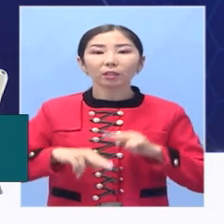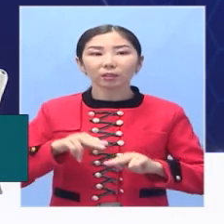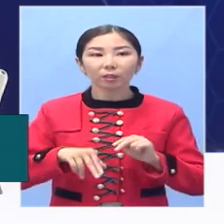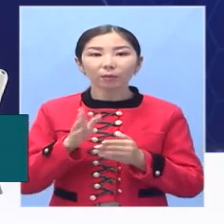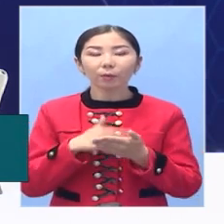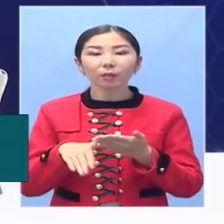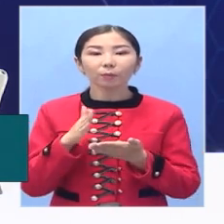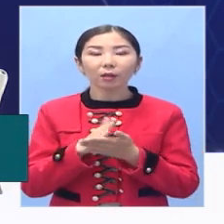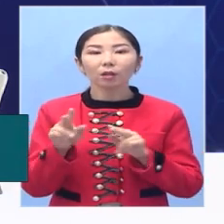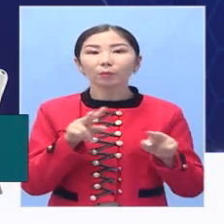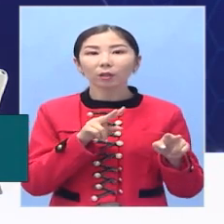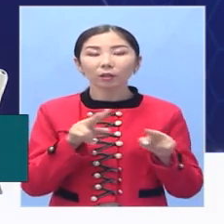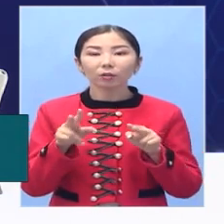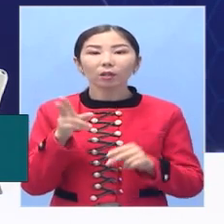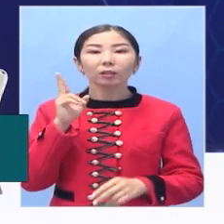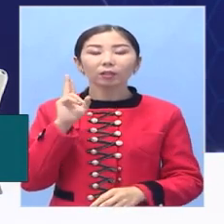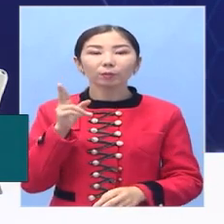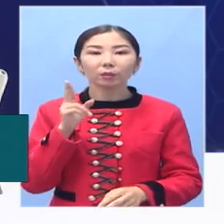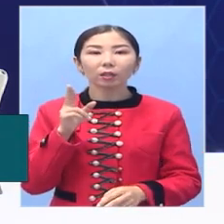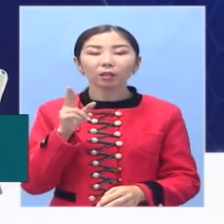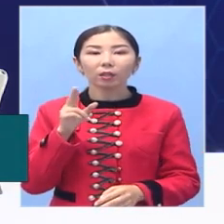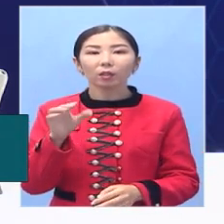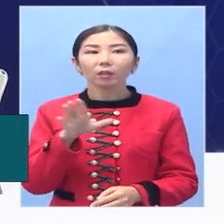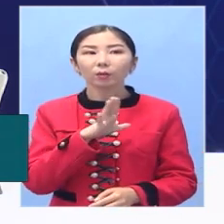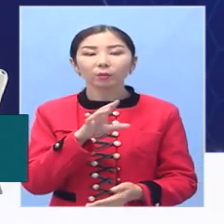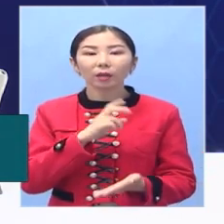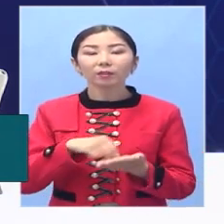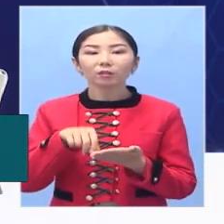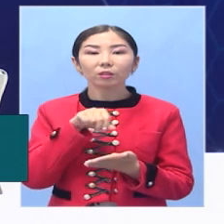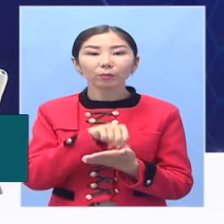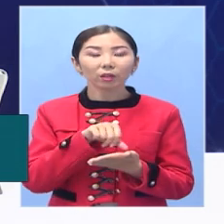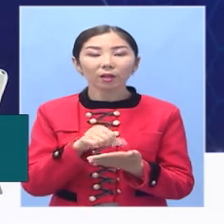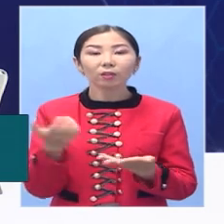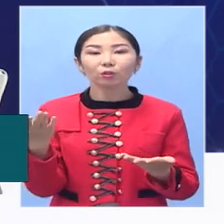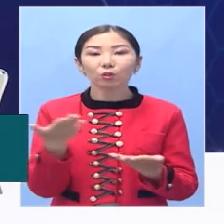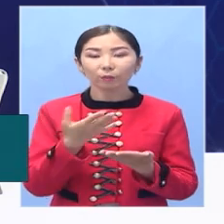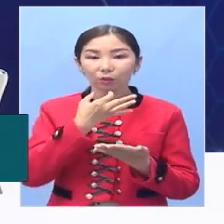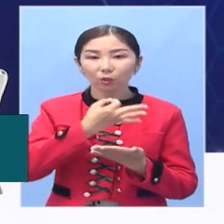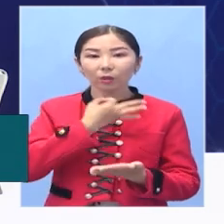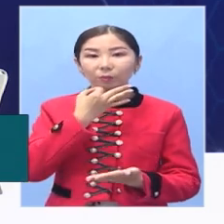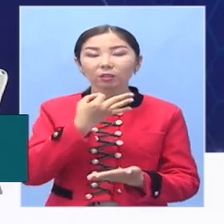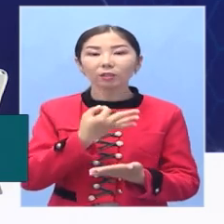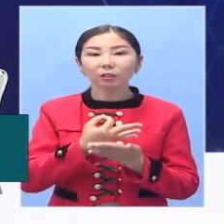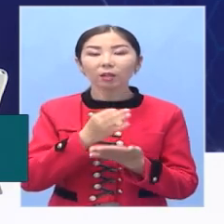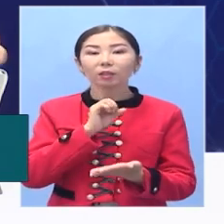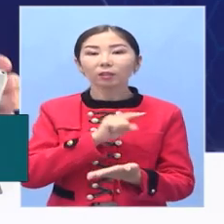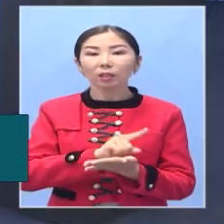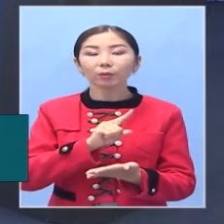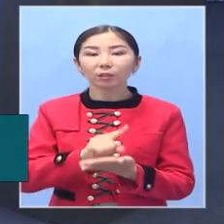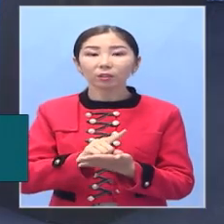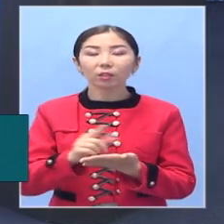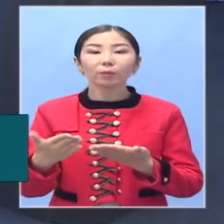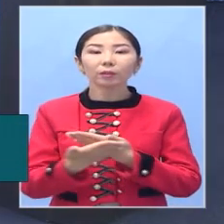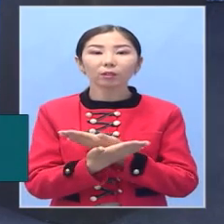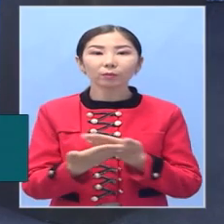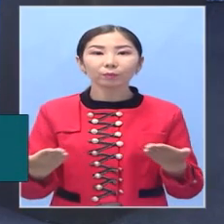жалпы бақылау, қадағалау кімнің тарапынан болады және мердігерлерден қалай осы жауапкершілікті талап етесіздер?